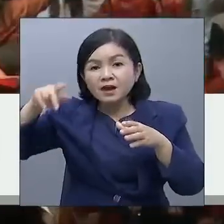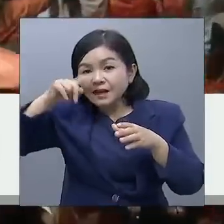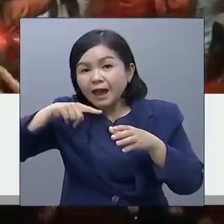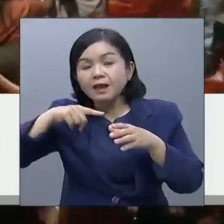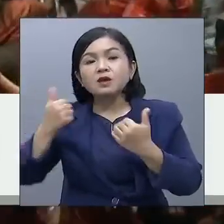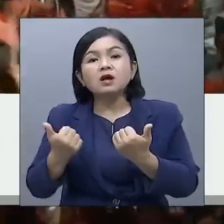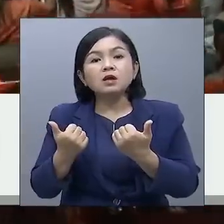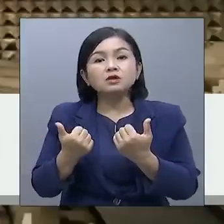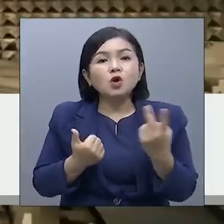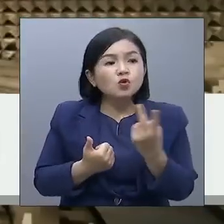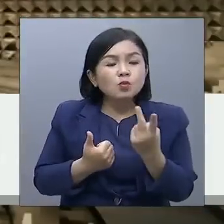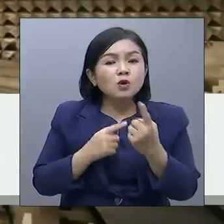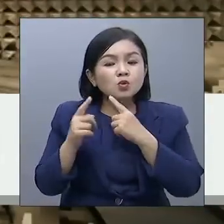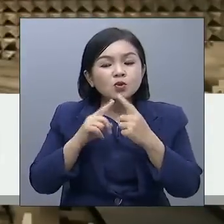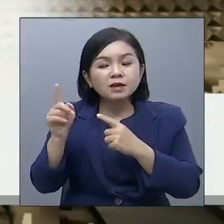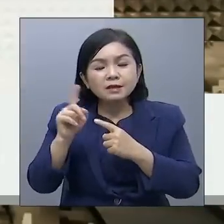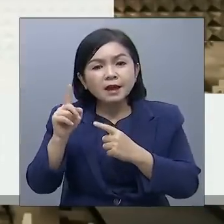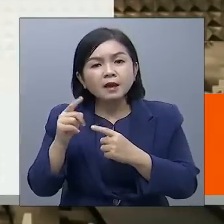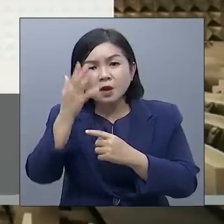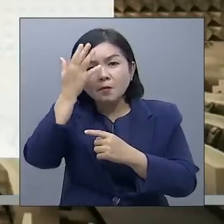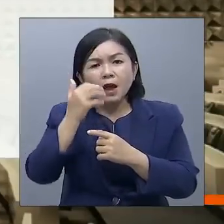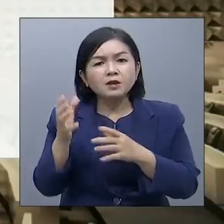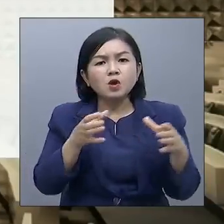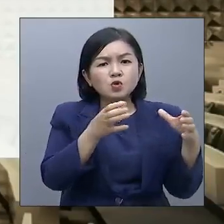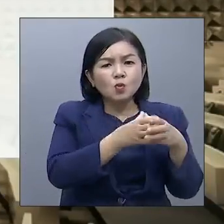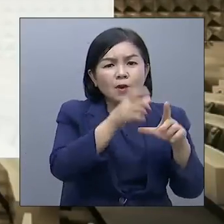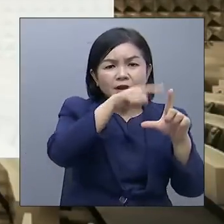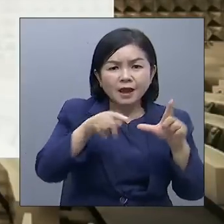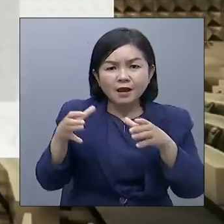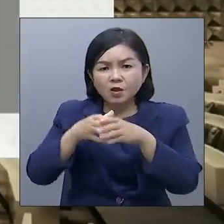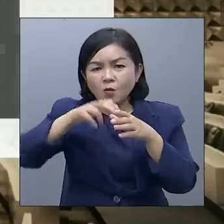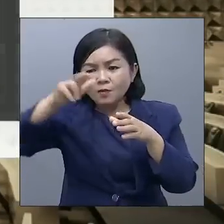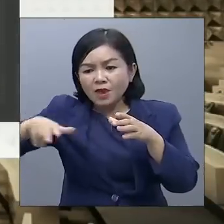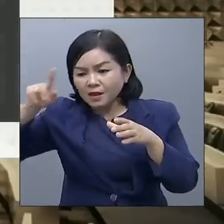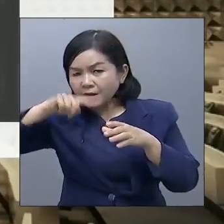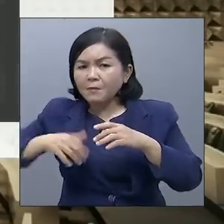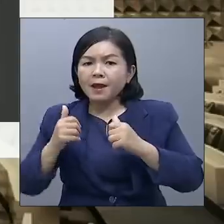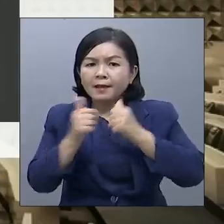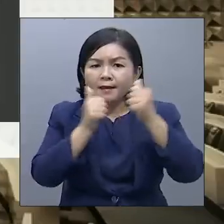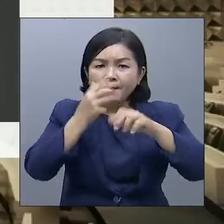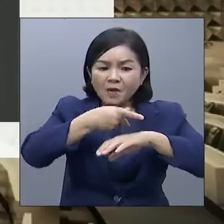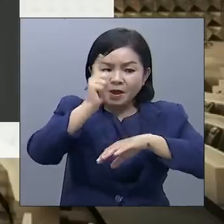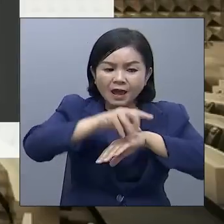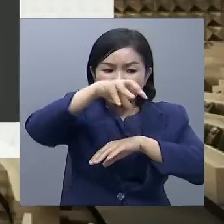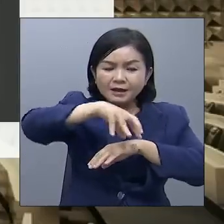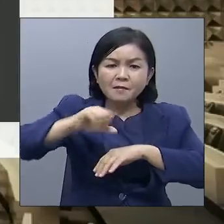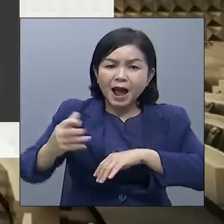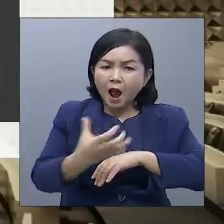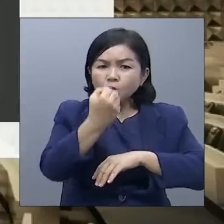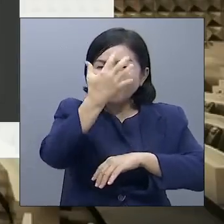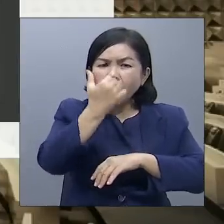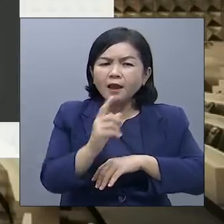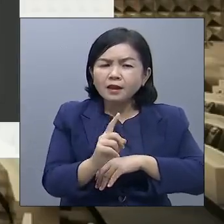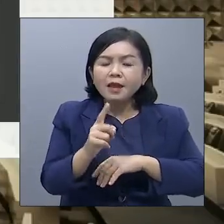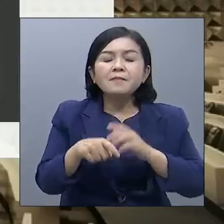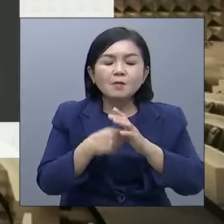ค่ะเมื่อถามว่าทำไม2พรรคใหญ่จะต้องการเก้าอี้ประธานสภาเป็นของพรรคตัวเองนั้นก็มีเหตุและผลอ